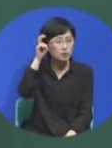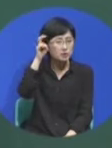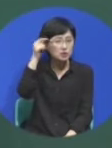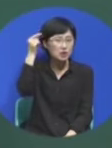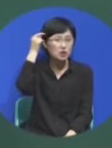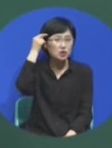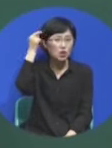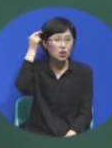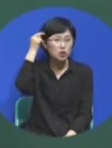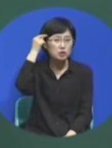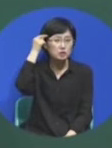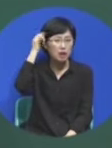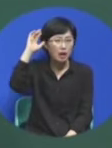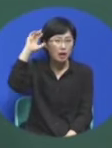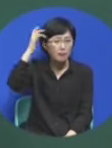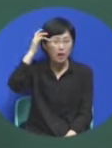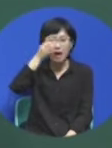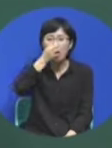힘든 분.